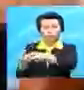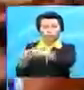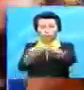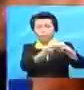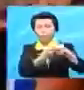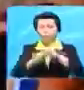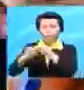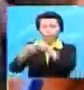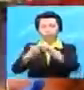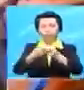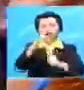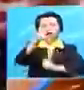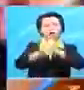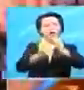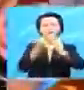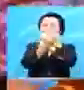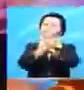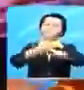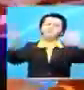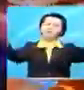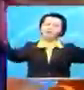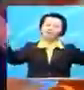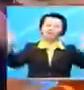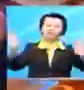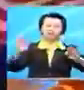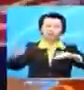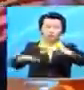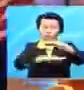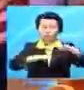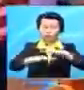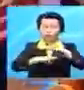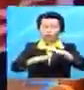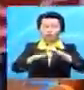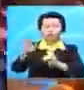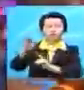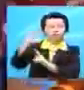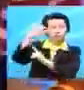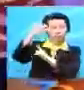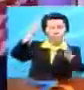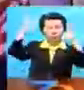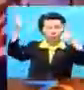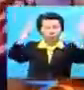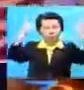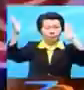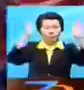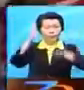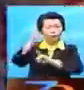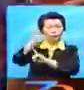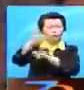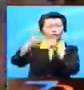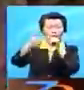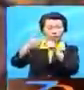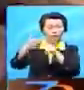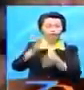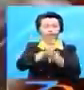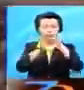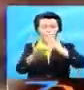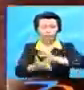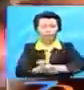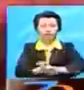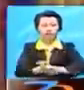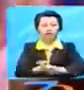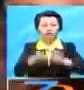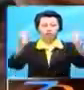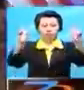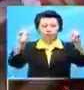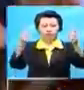alam yang bebas ya, di bawah jalur gemilang ya, kesatuan ini. Maka